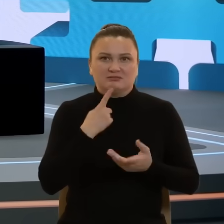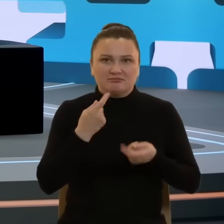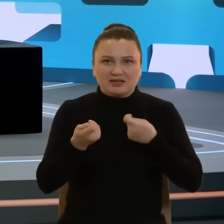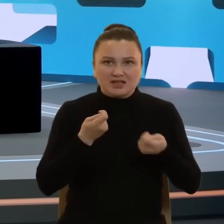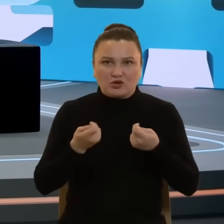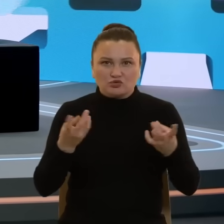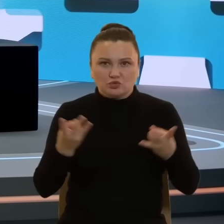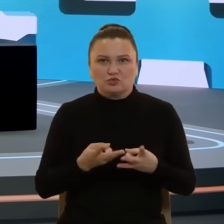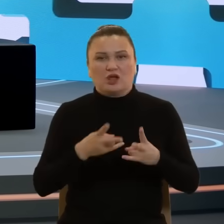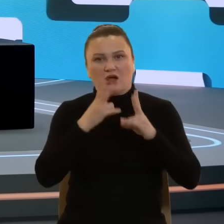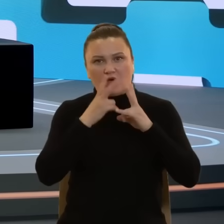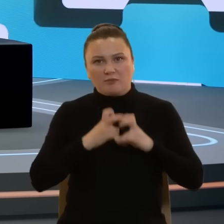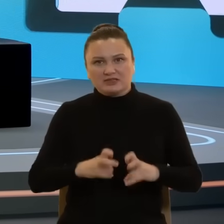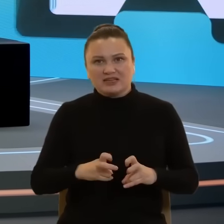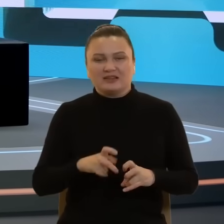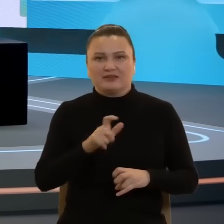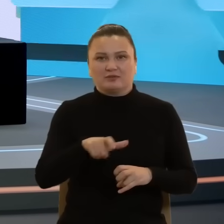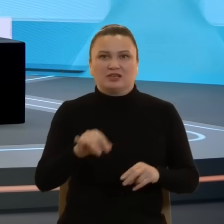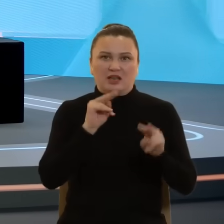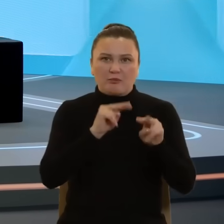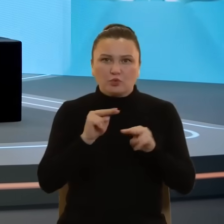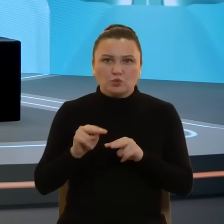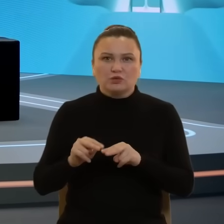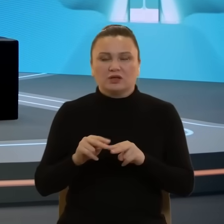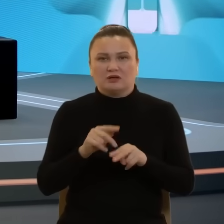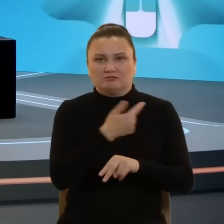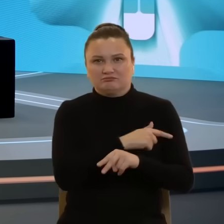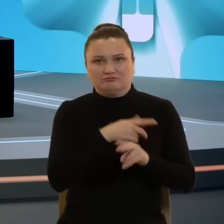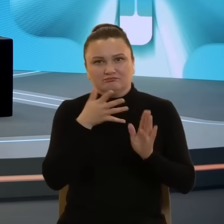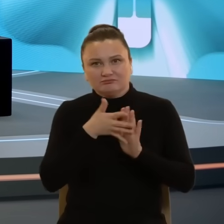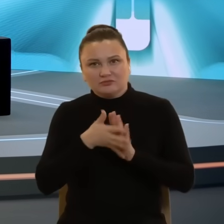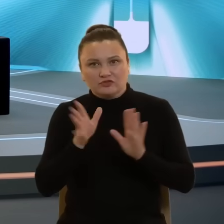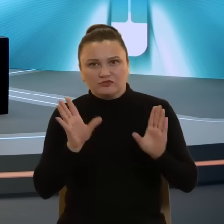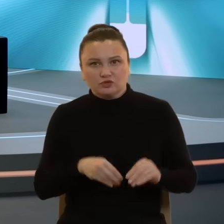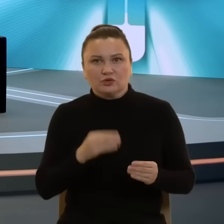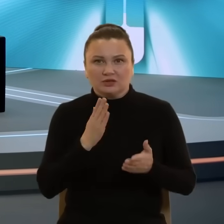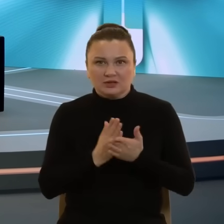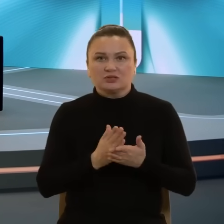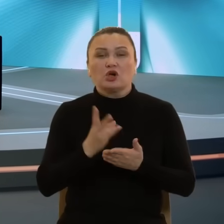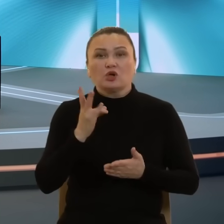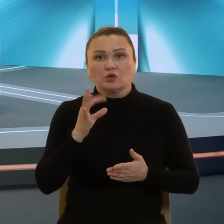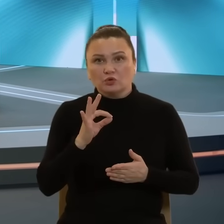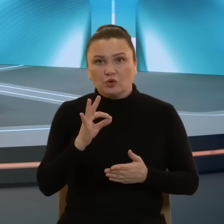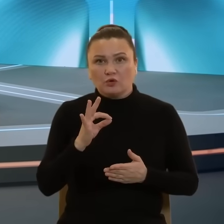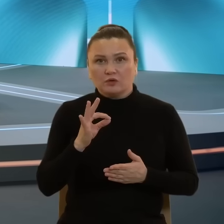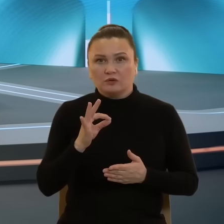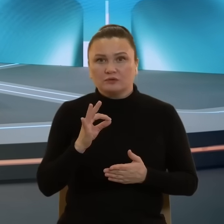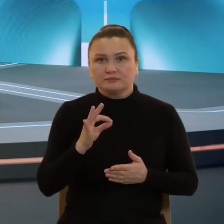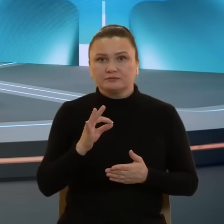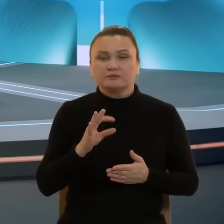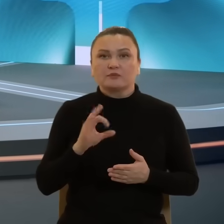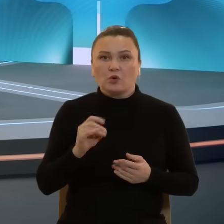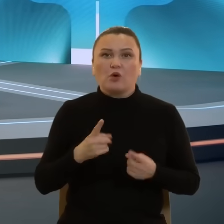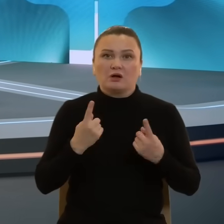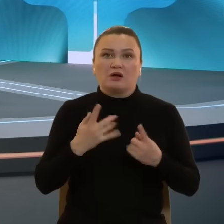предосторожности и обследования этих пациентов, и наблюдения последующего за такими пациентами. Но на самом деле, наверное, говоря о